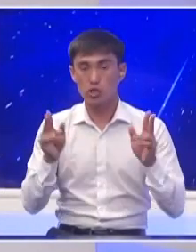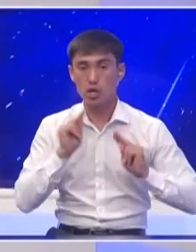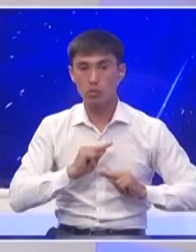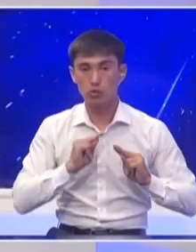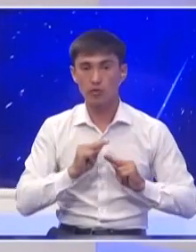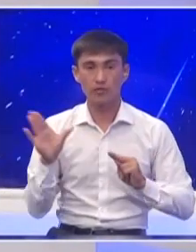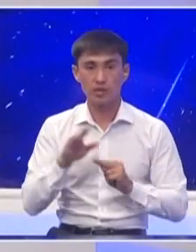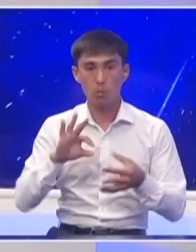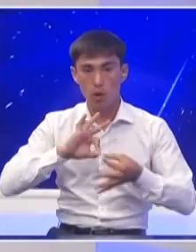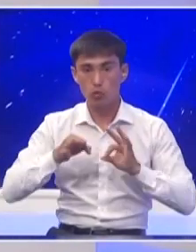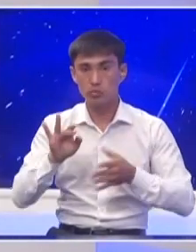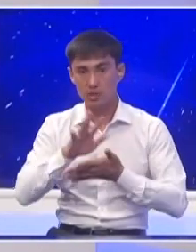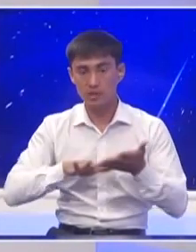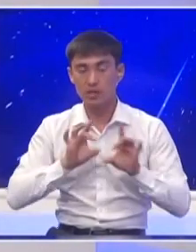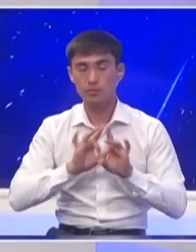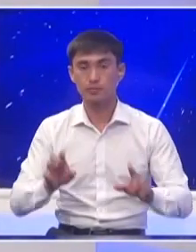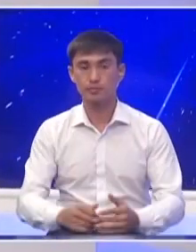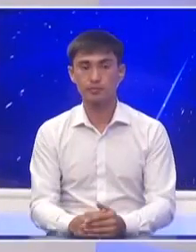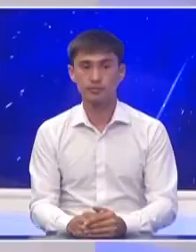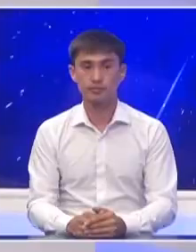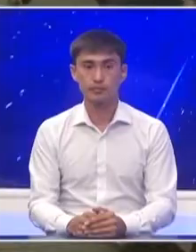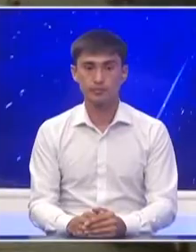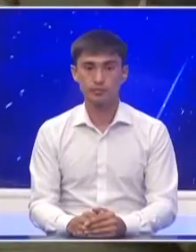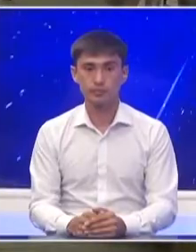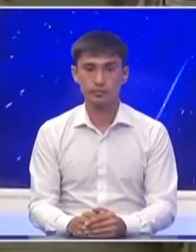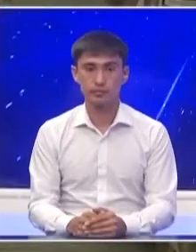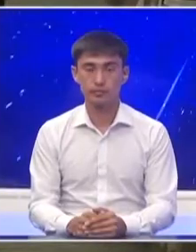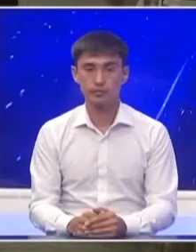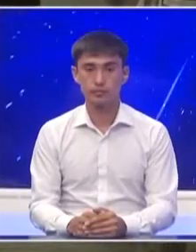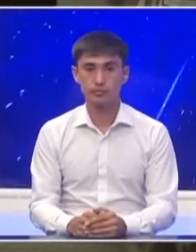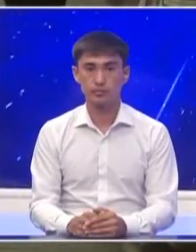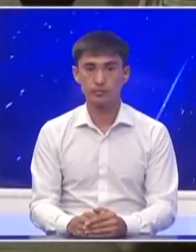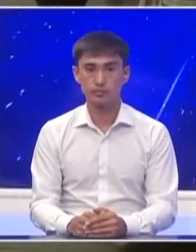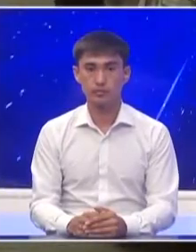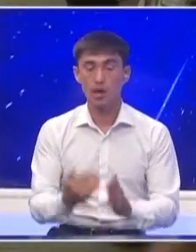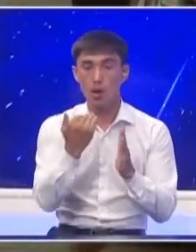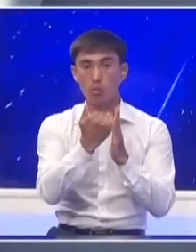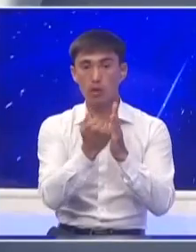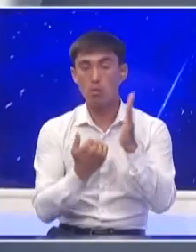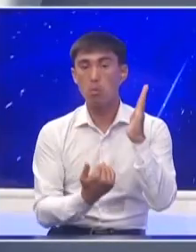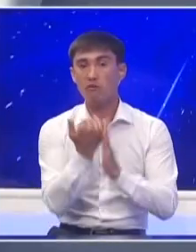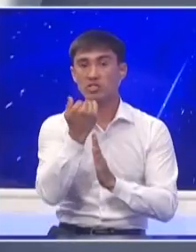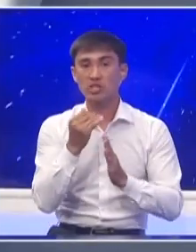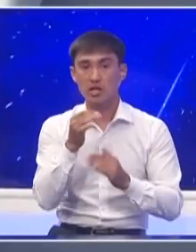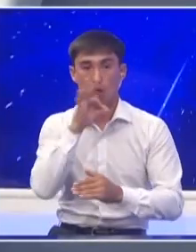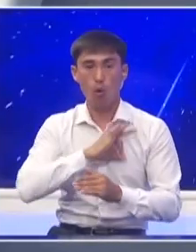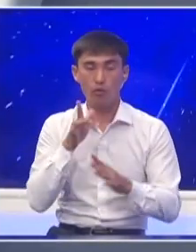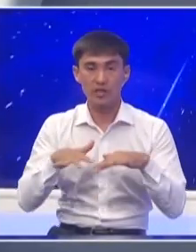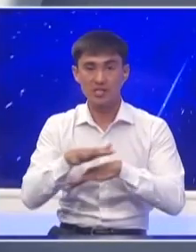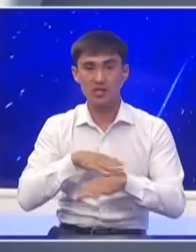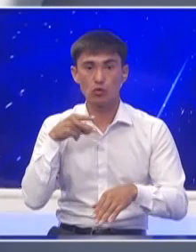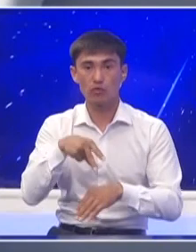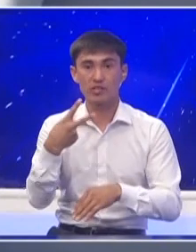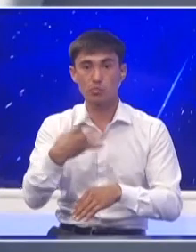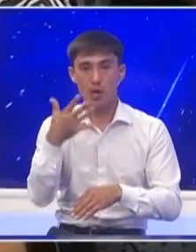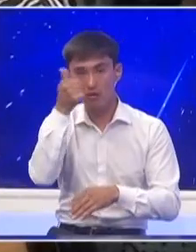большая работа. Все подробности в сюжете. Программа повышения доходов населения до 2025